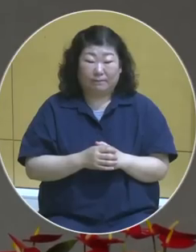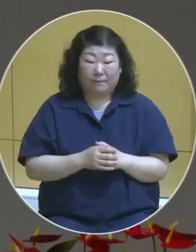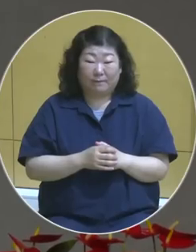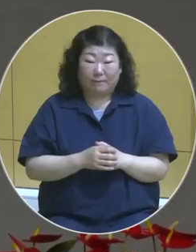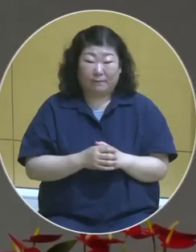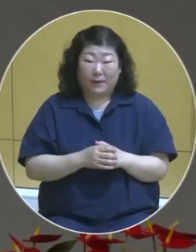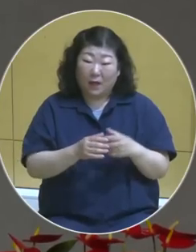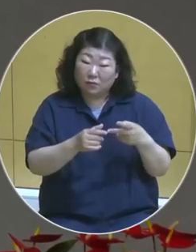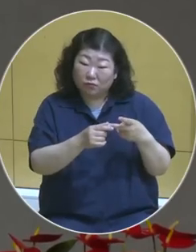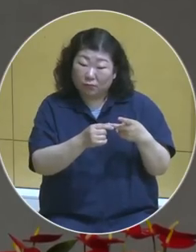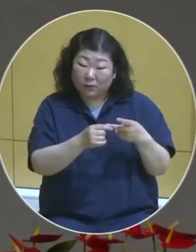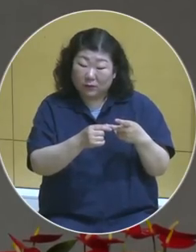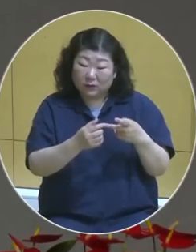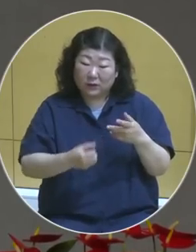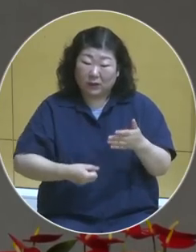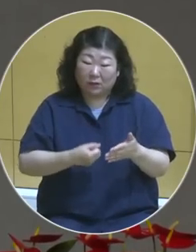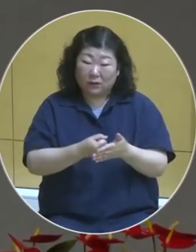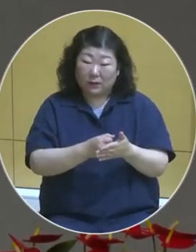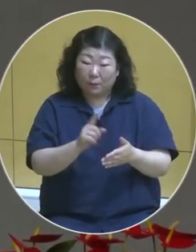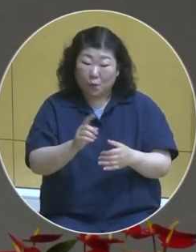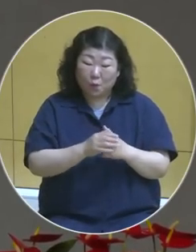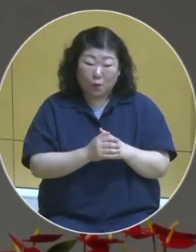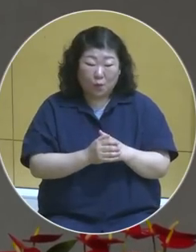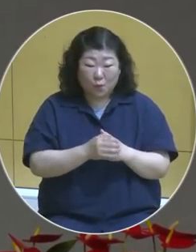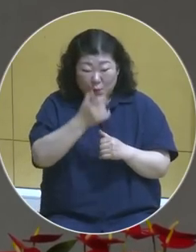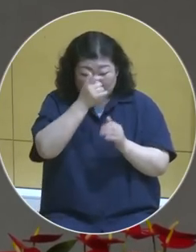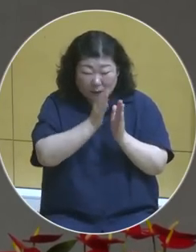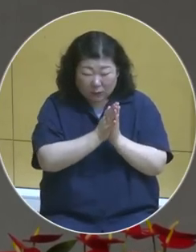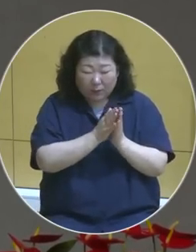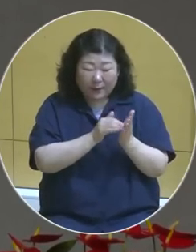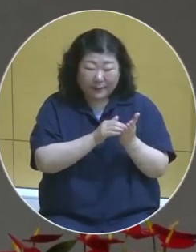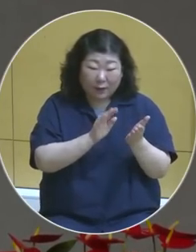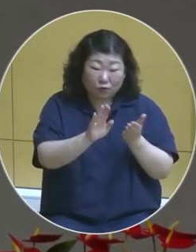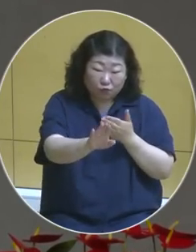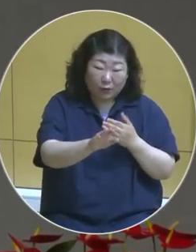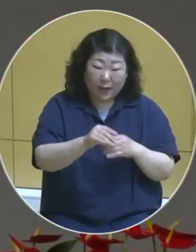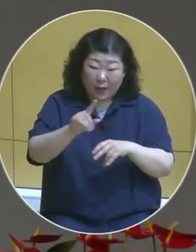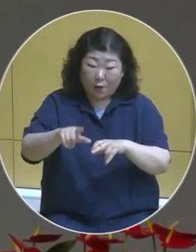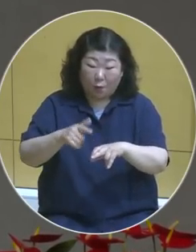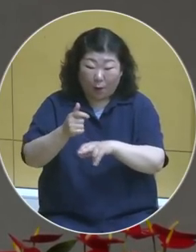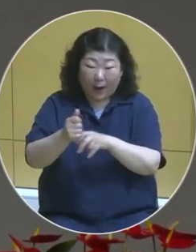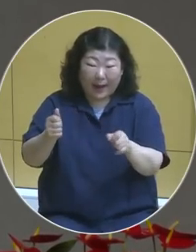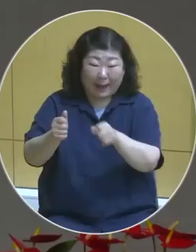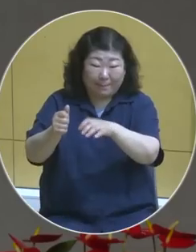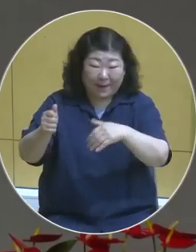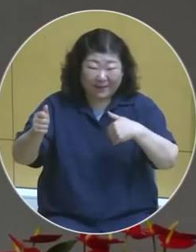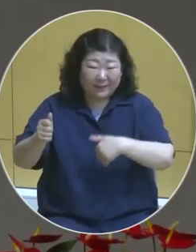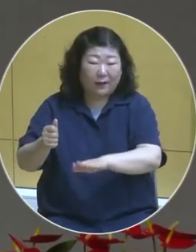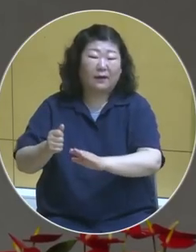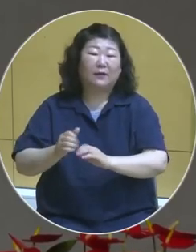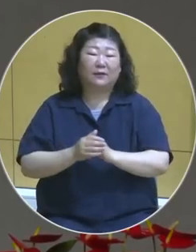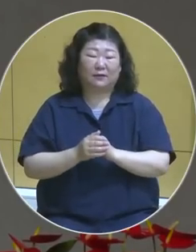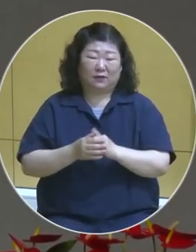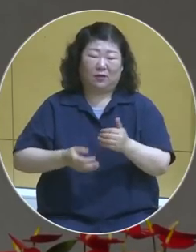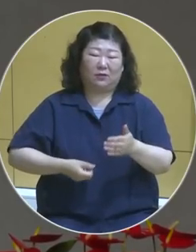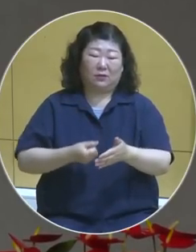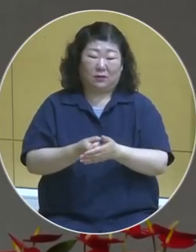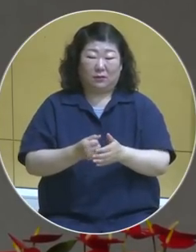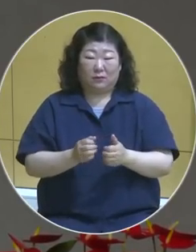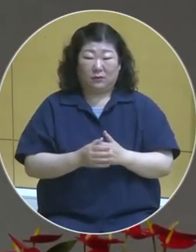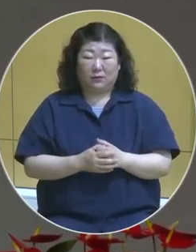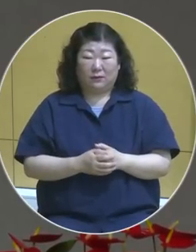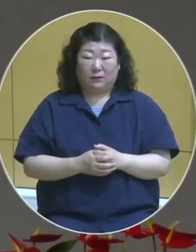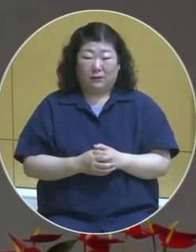결단이 있는데 그 결단은 뭐냐 하면 내가 기도가 끝나면 왕에게 나가리라 하는 그 결단을 하게 됩니다. 왜